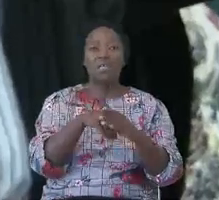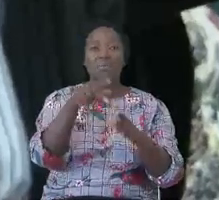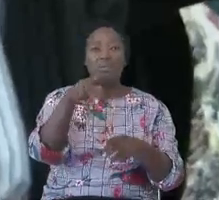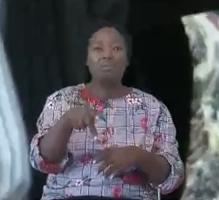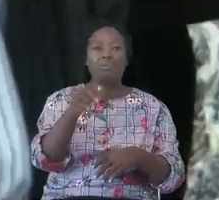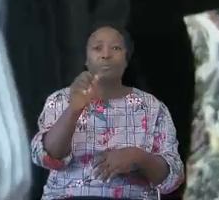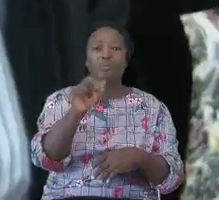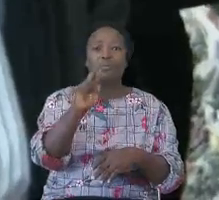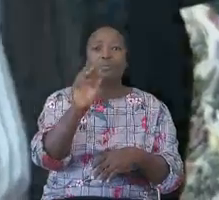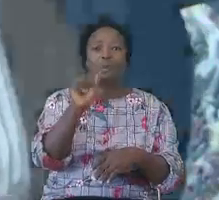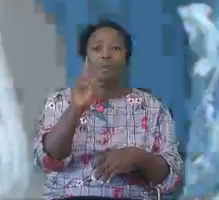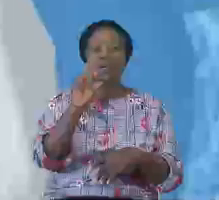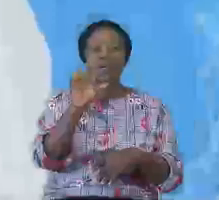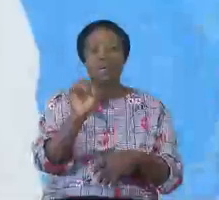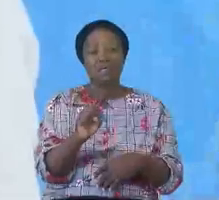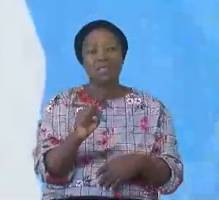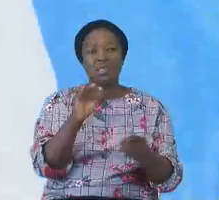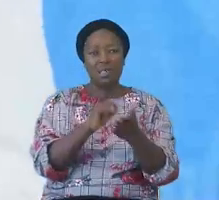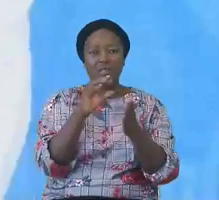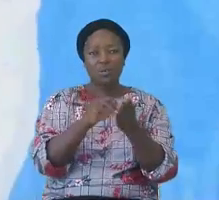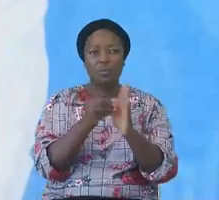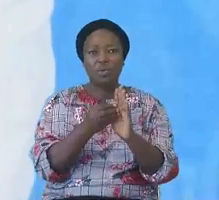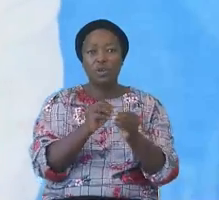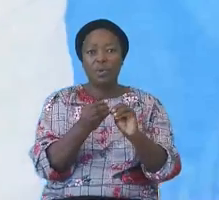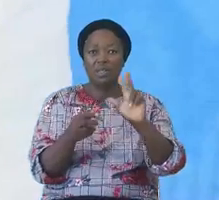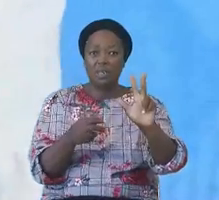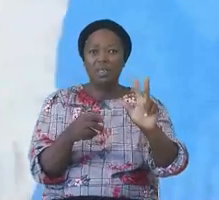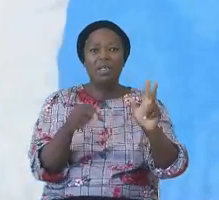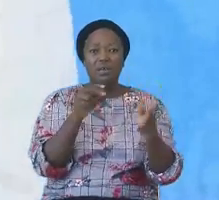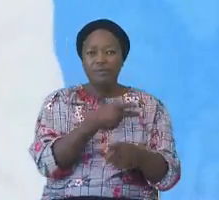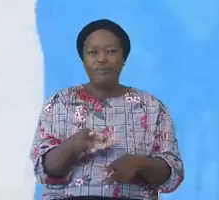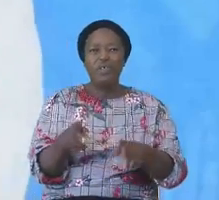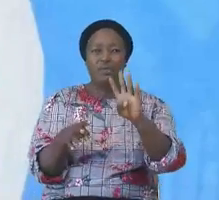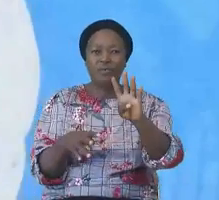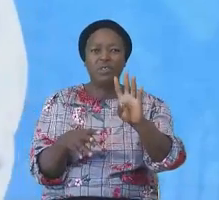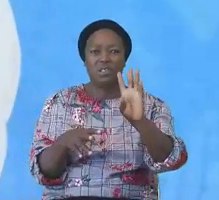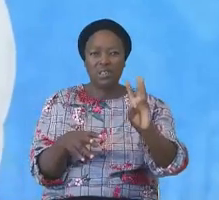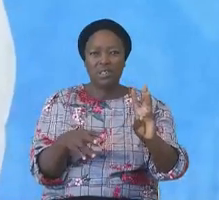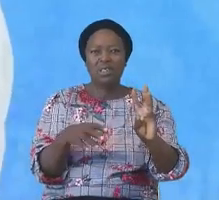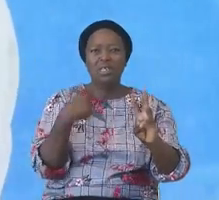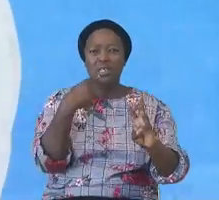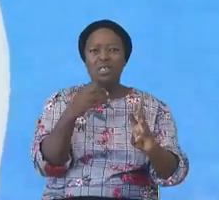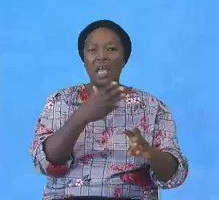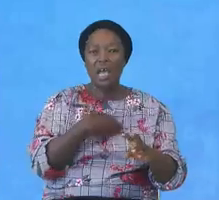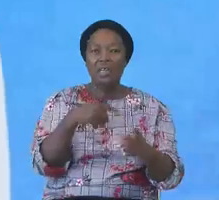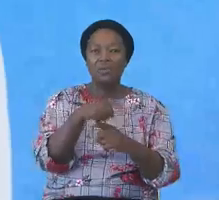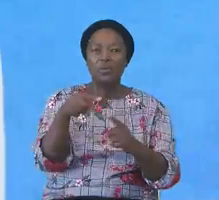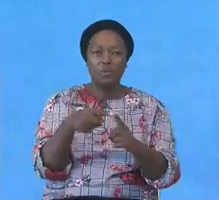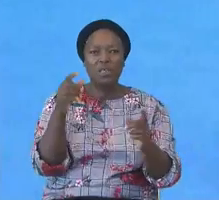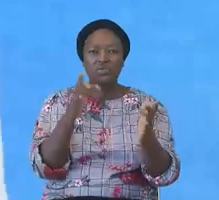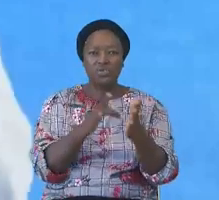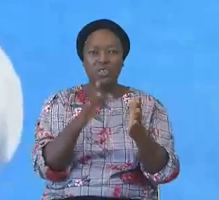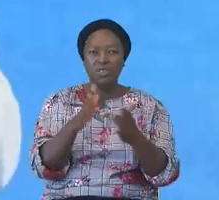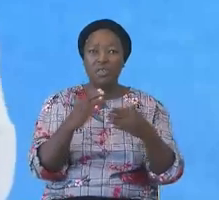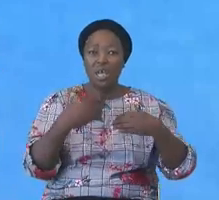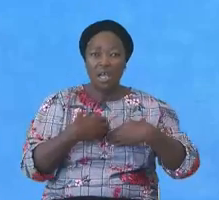aujourd'hui, tu seras avec moi dans le paradis. Troisième déclaration, verset